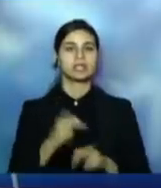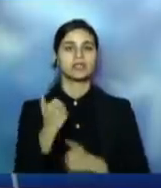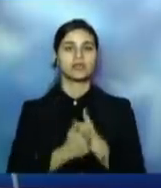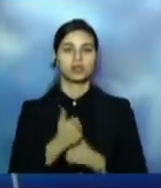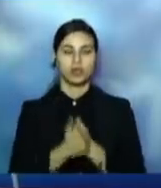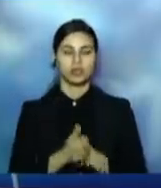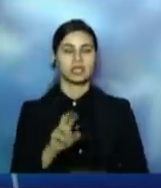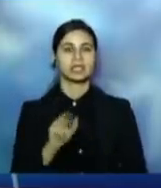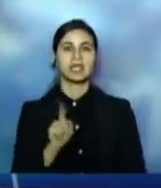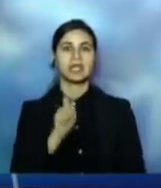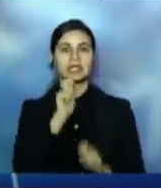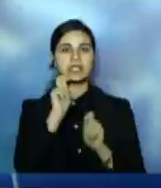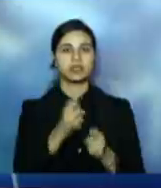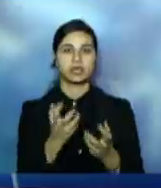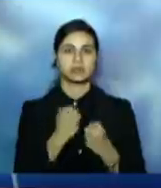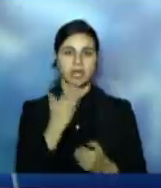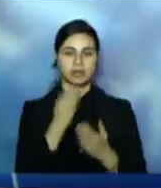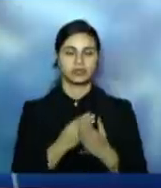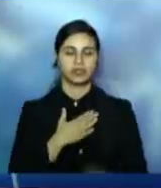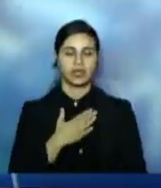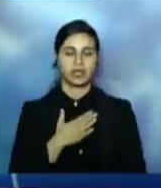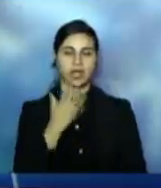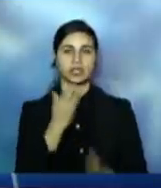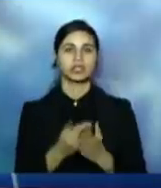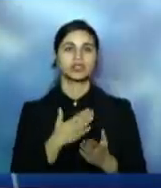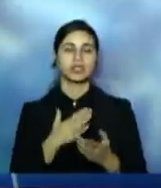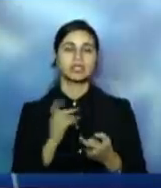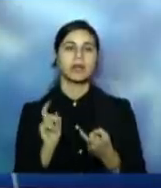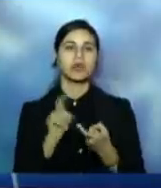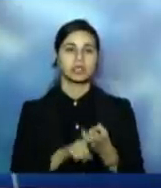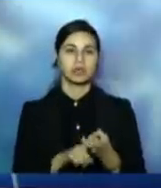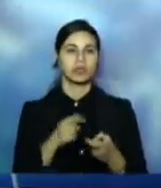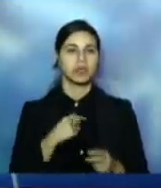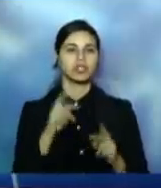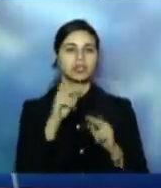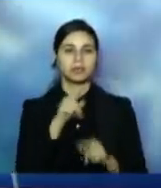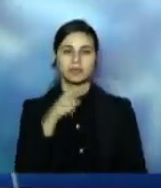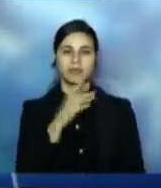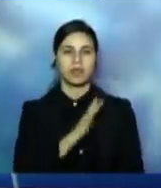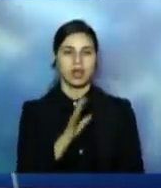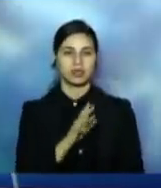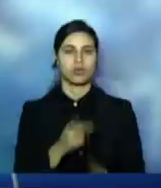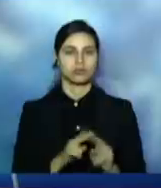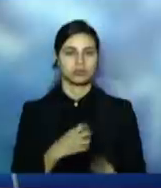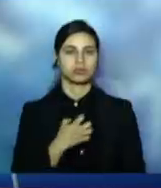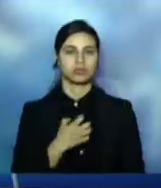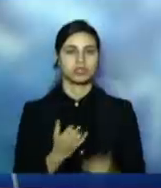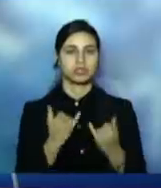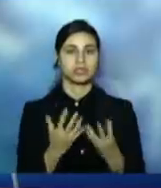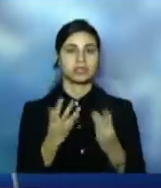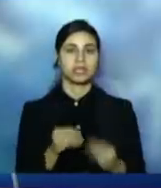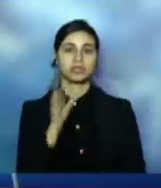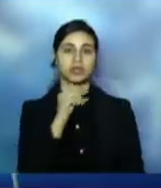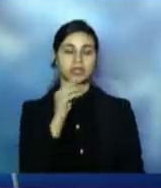ვიქტორინა და რა საჩუქარს მიიღებს ჩვენგან. ჩვენი დამოკიდებულება, მე შემთხვევით არ ვამბობ ამას ხაზგასმით, დღეს,